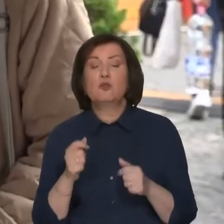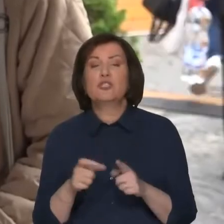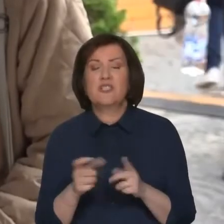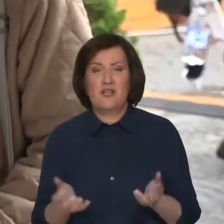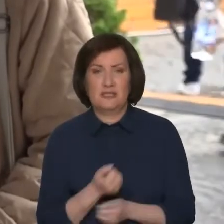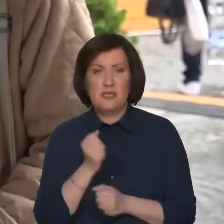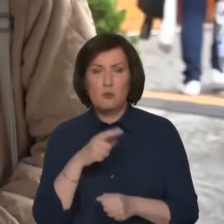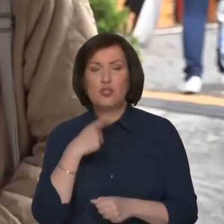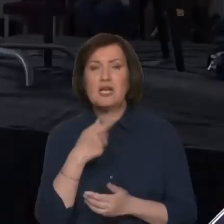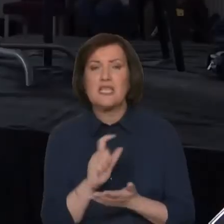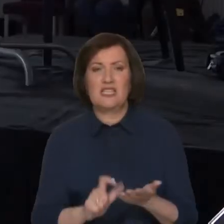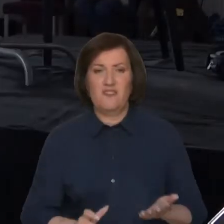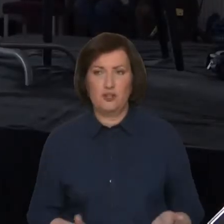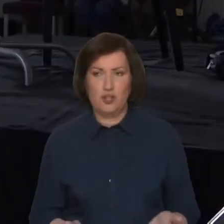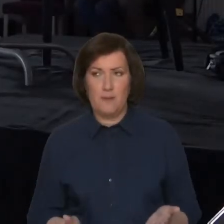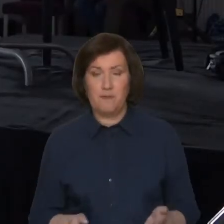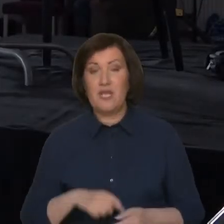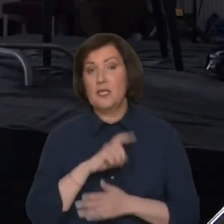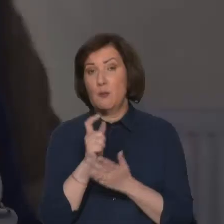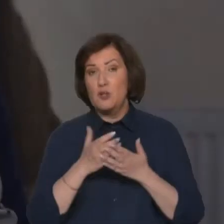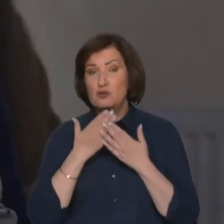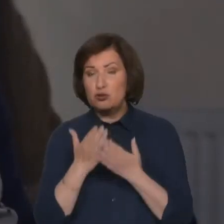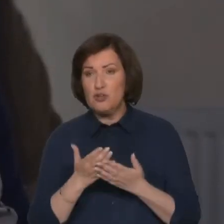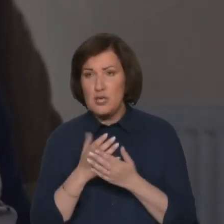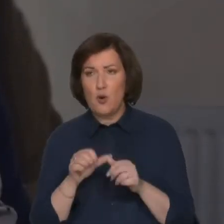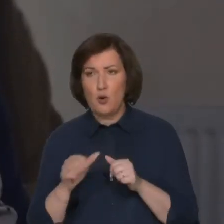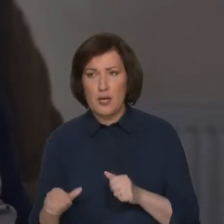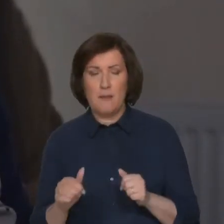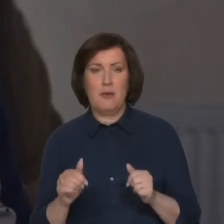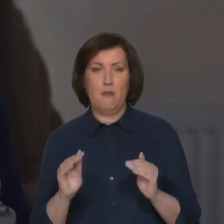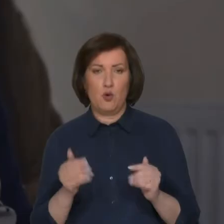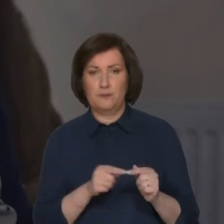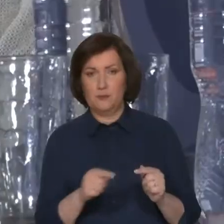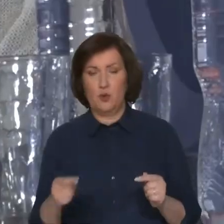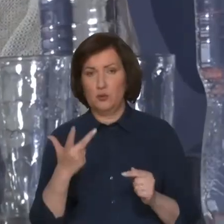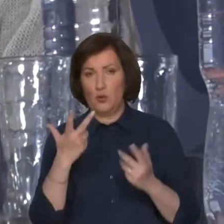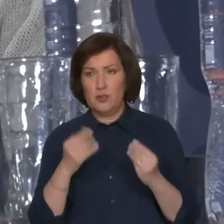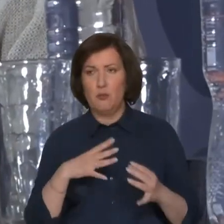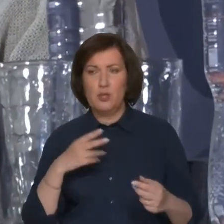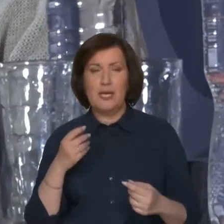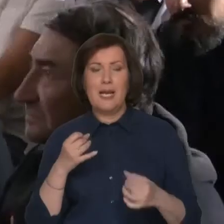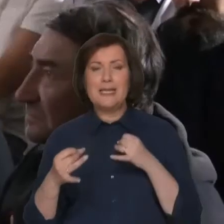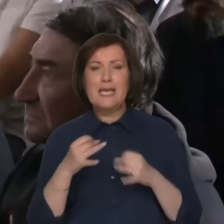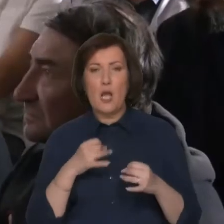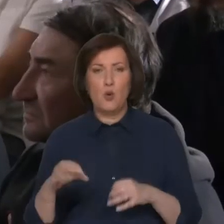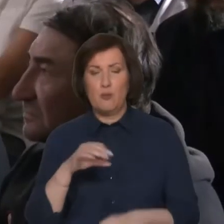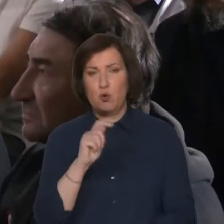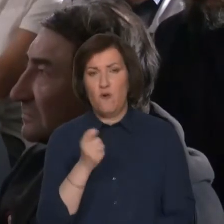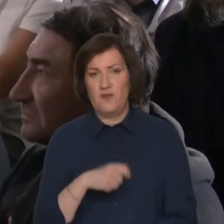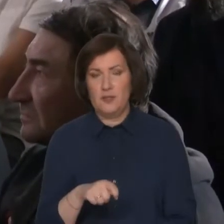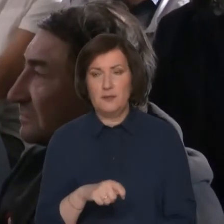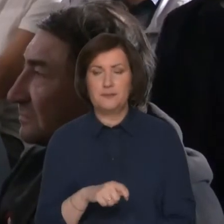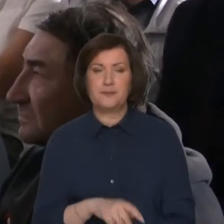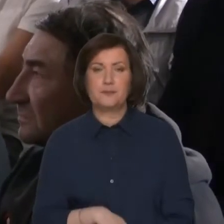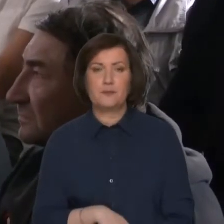можна казати віршами. На поетичних читаннях окремим блоком впродовж 3 днів були діалоги про війну. Не